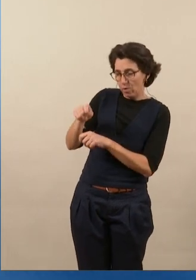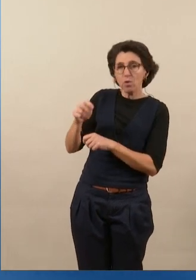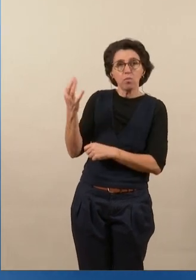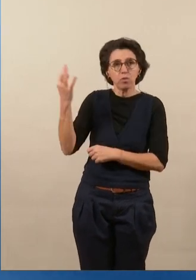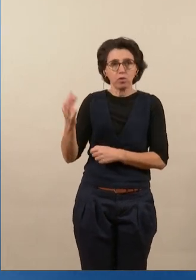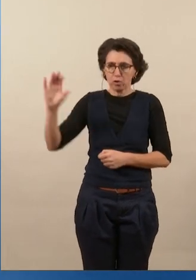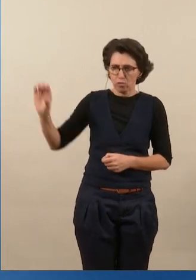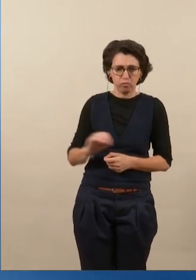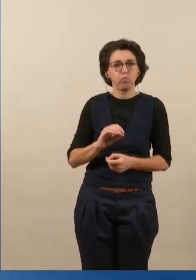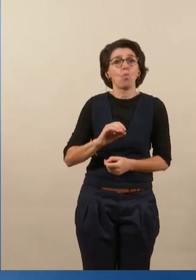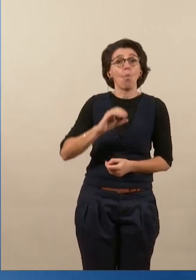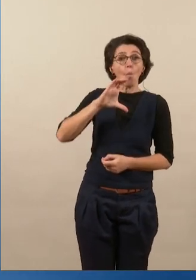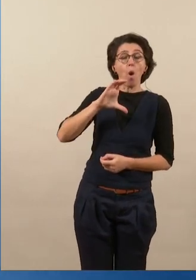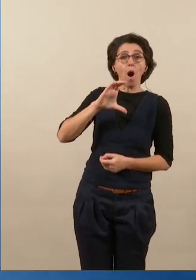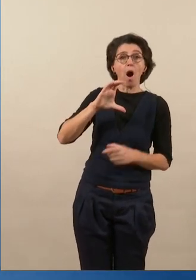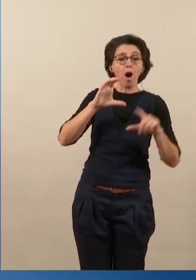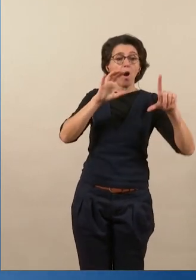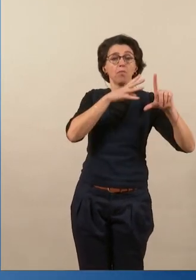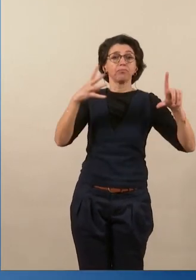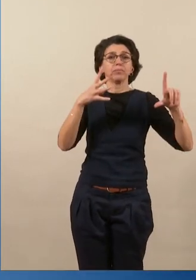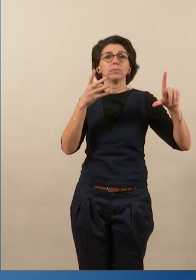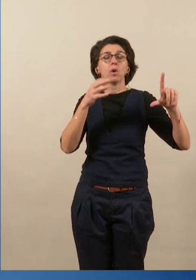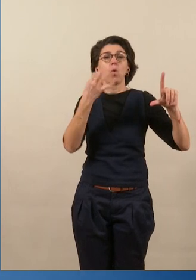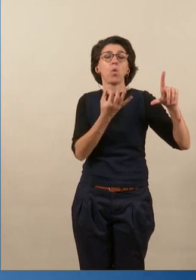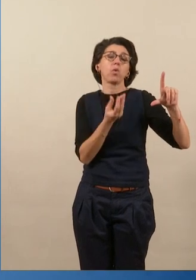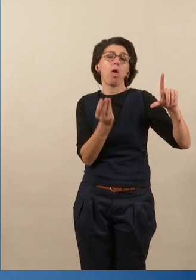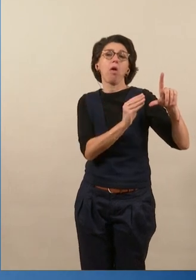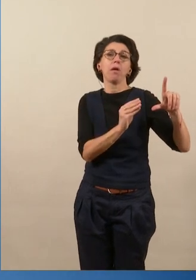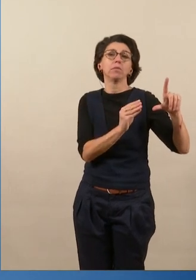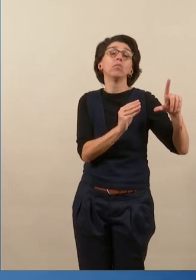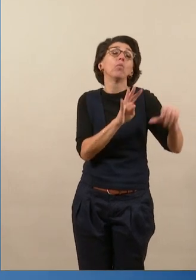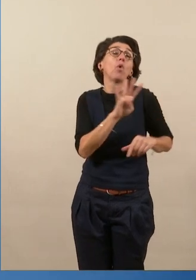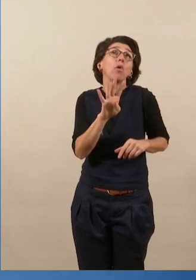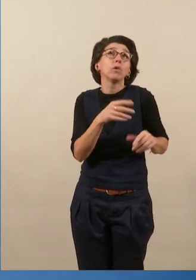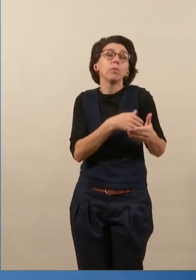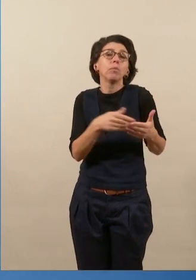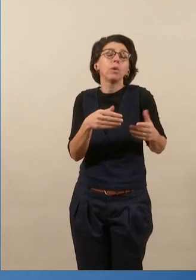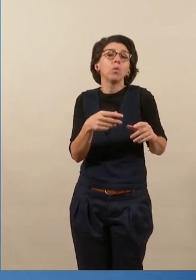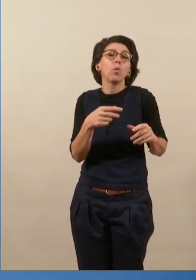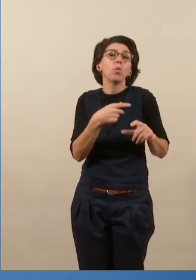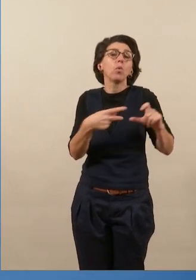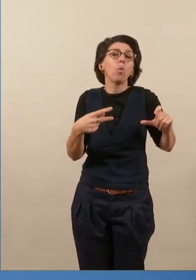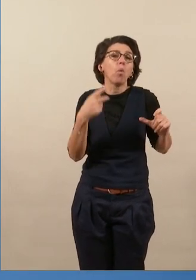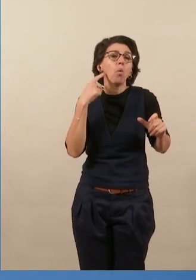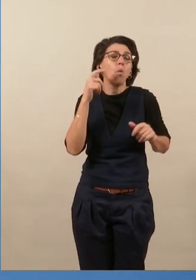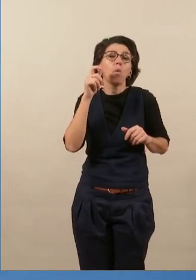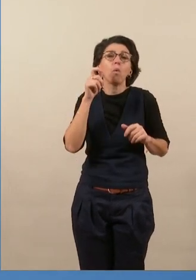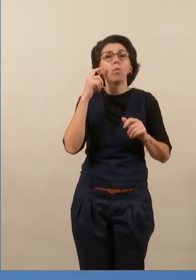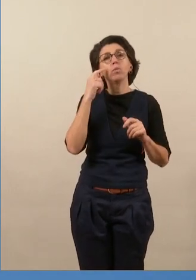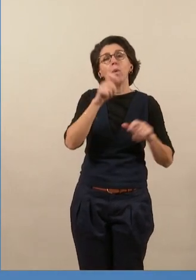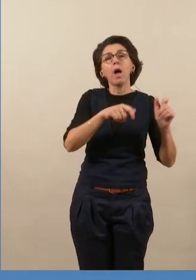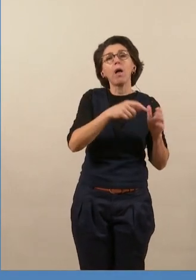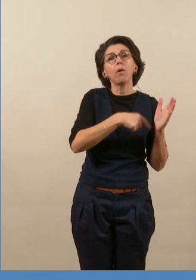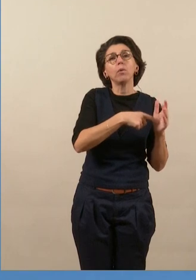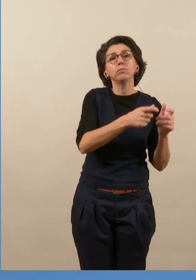comptes d'autant plus qu'on aurait pu le faire vu qu'on prend 44 millions d'euros au contribuable pendant 3 ans et que quelque part tout va bien on